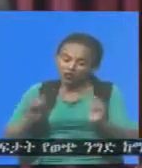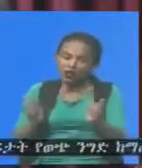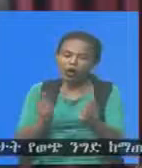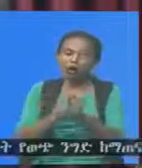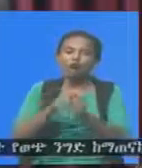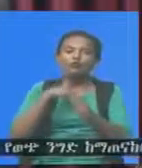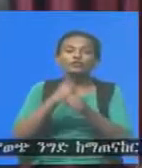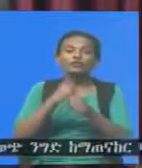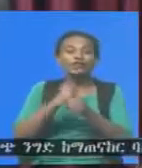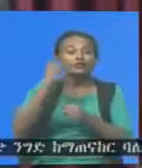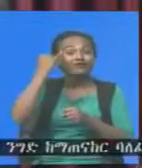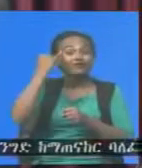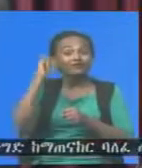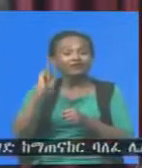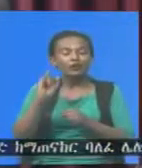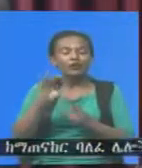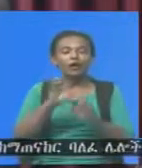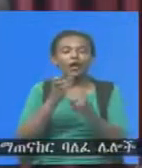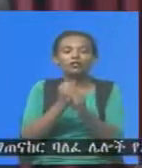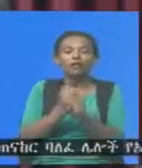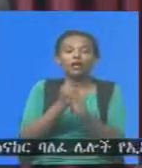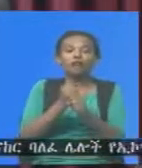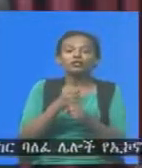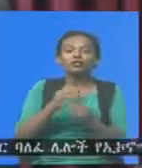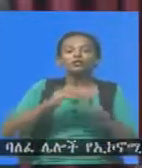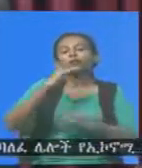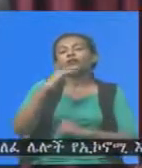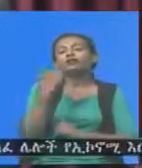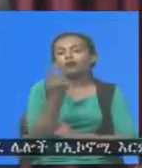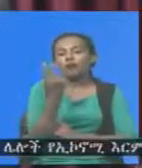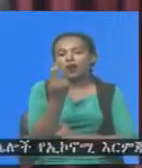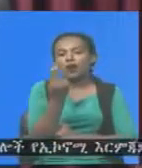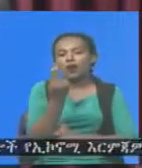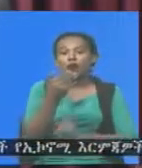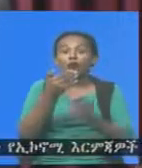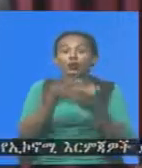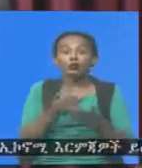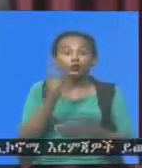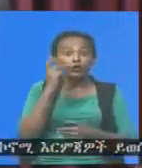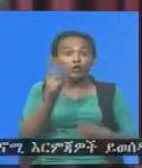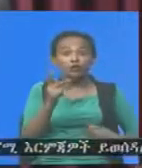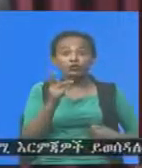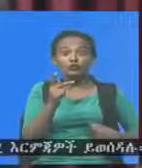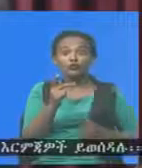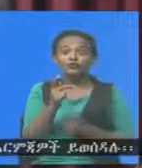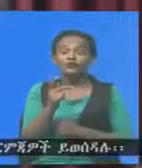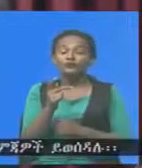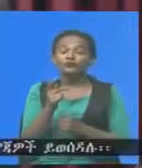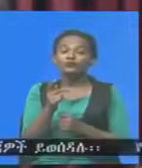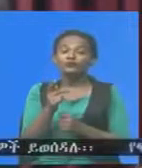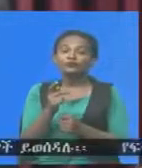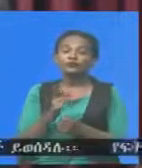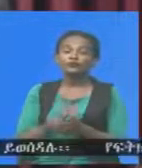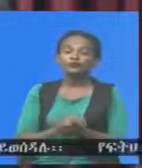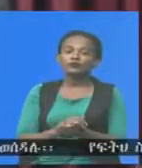ሐሳብ መያዝ ይበልጥ ይጠቅማል። በቅርቡ እንዳያችሁት